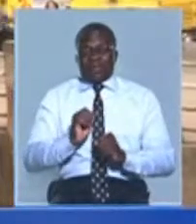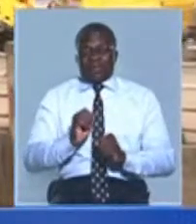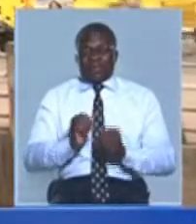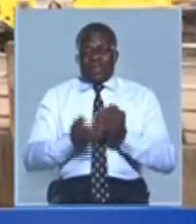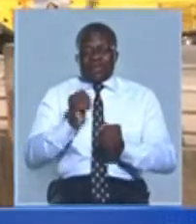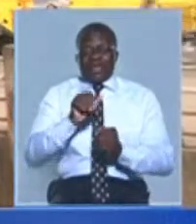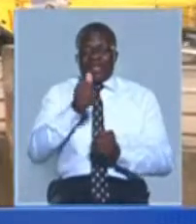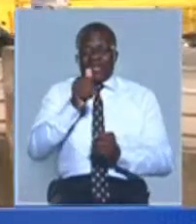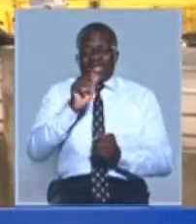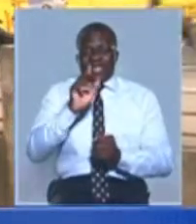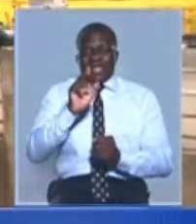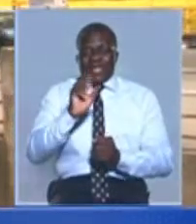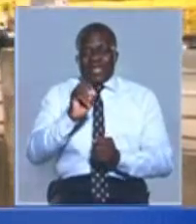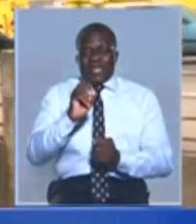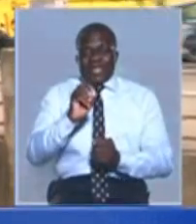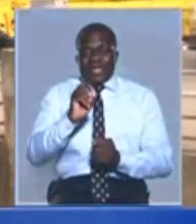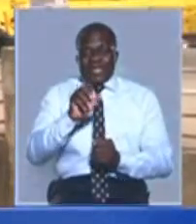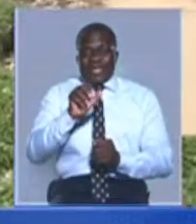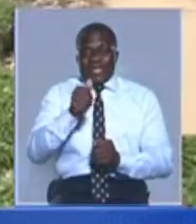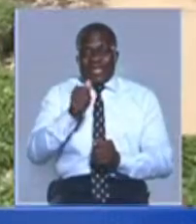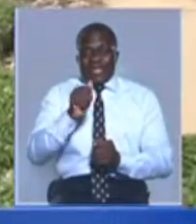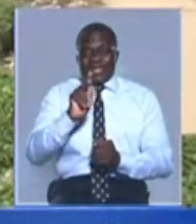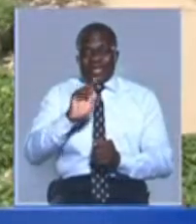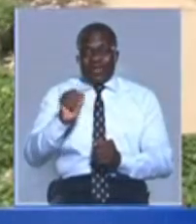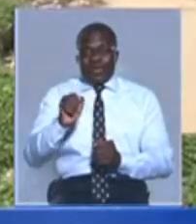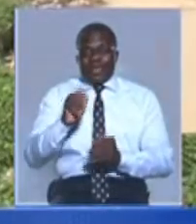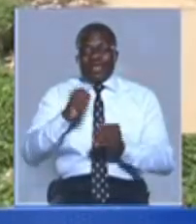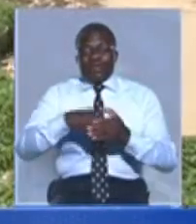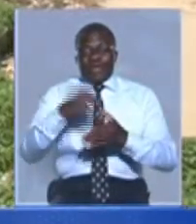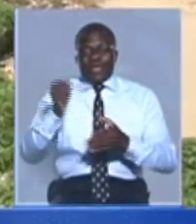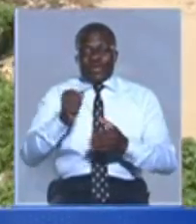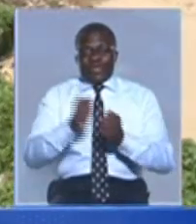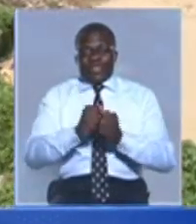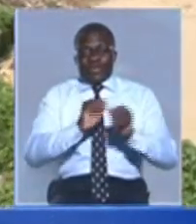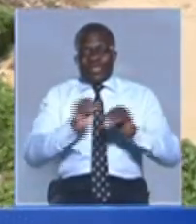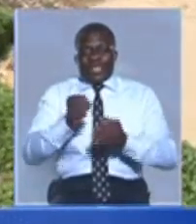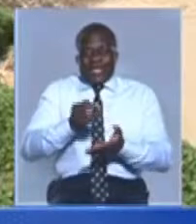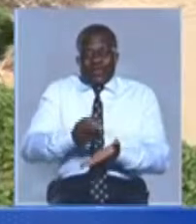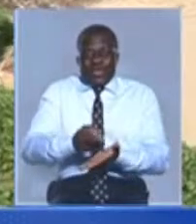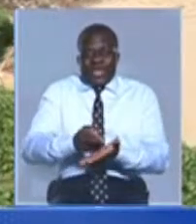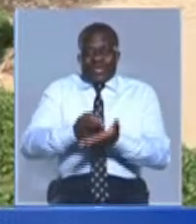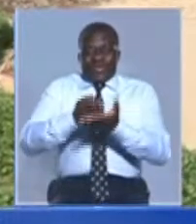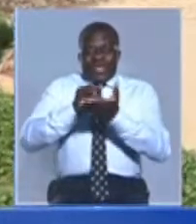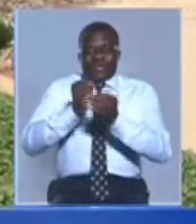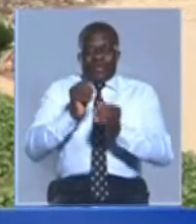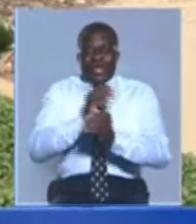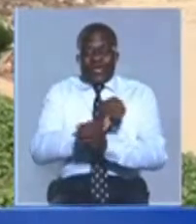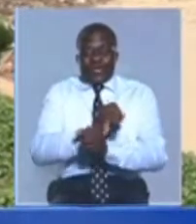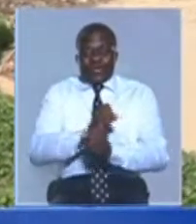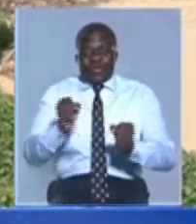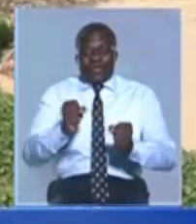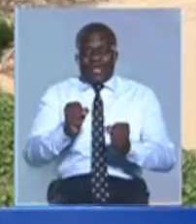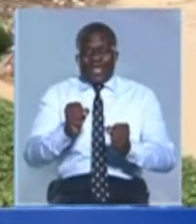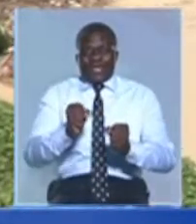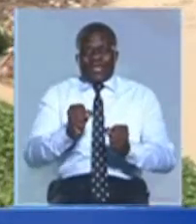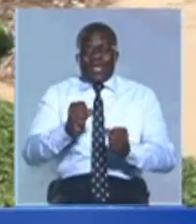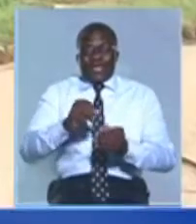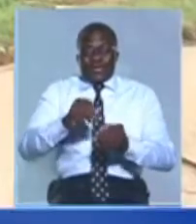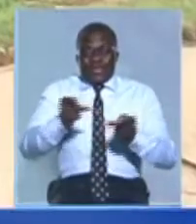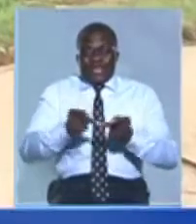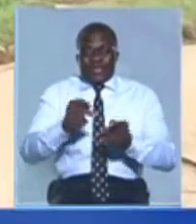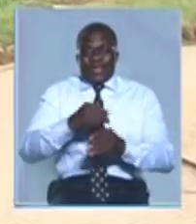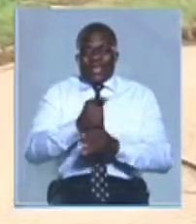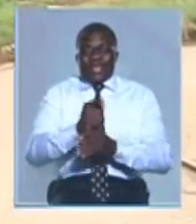10 km de parcours de cours d'eau pourraient sortir de cette action de restauration et de sauvegarde de ce poumon vert